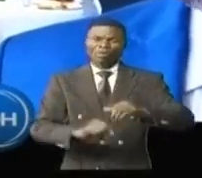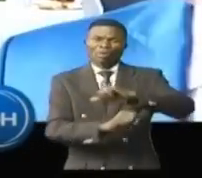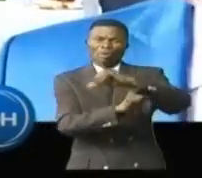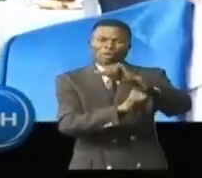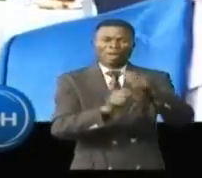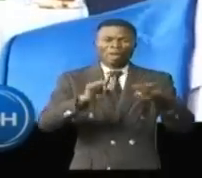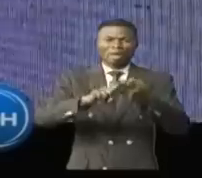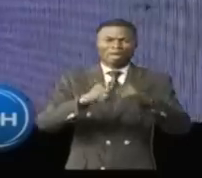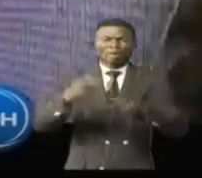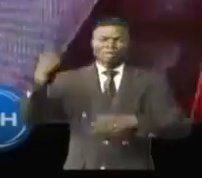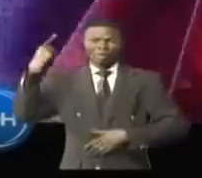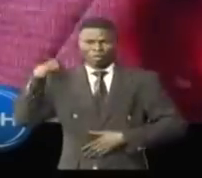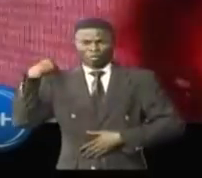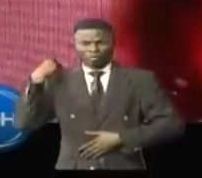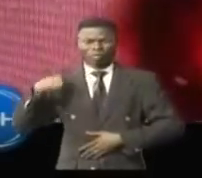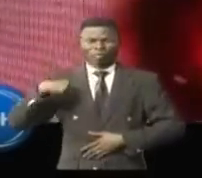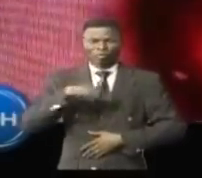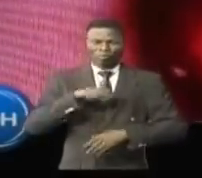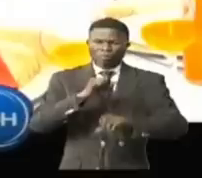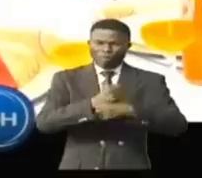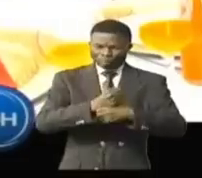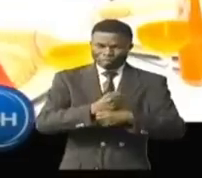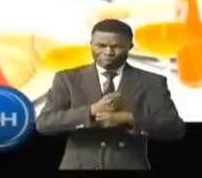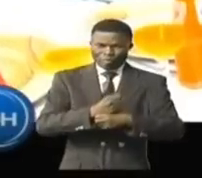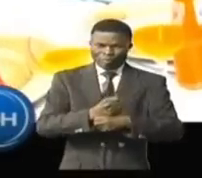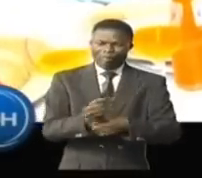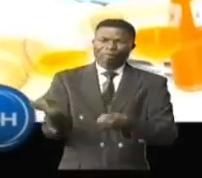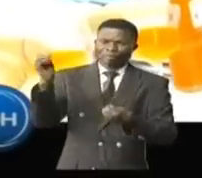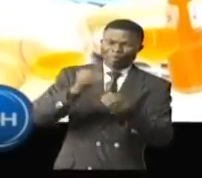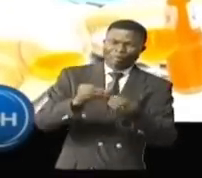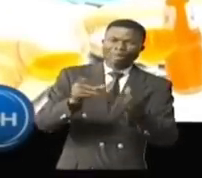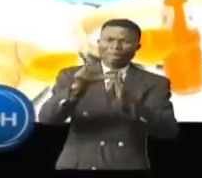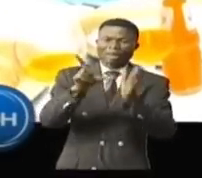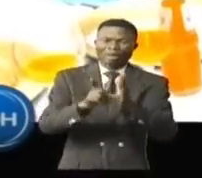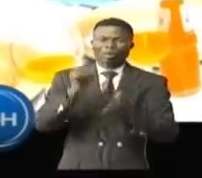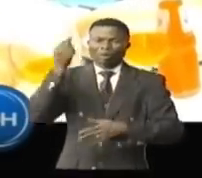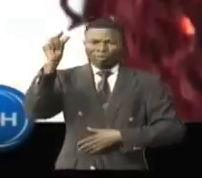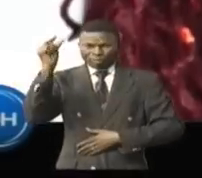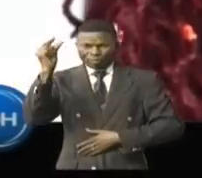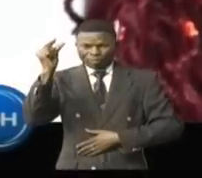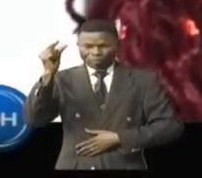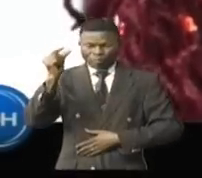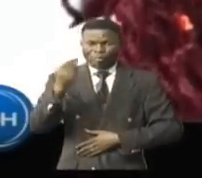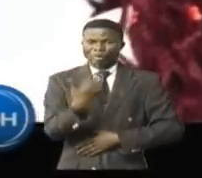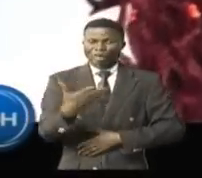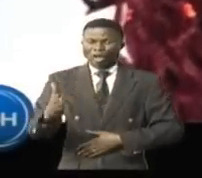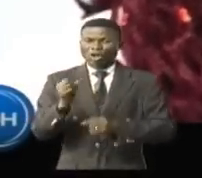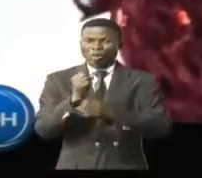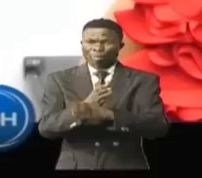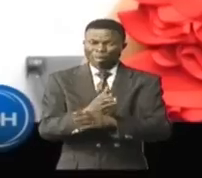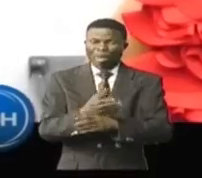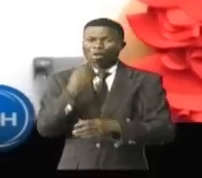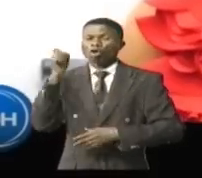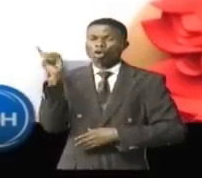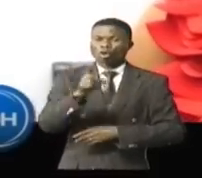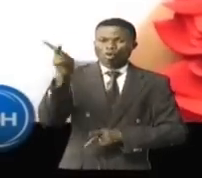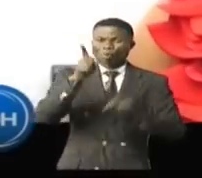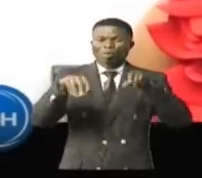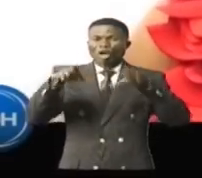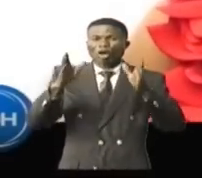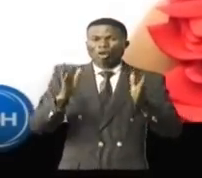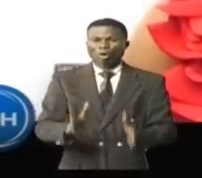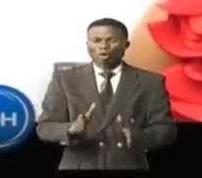collègues députés, nous avons pu introduire dans le code minier une disposition qui impose les citoyens congolais